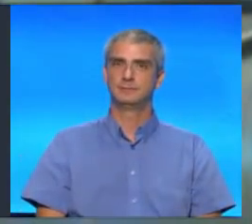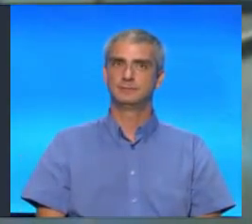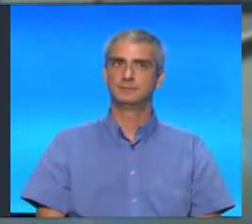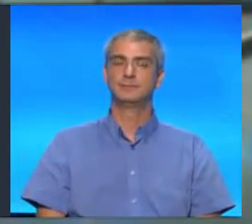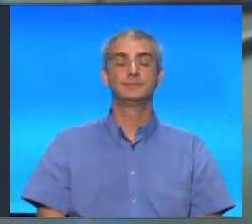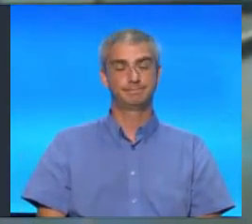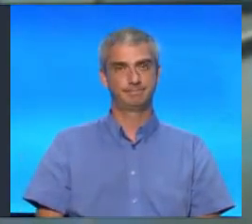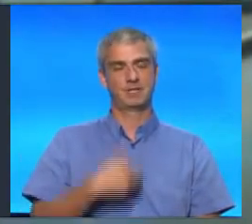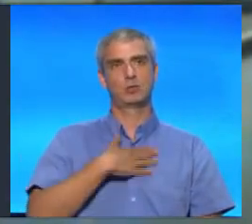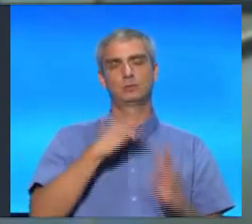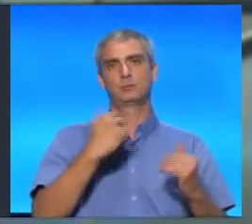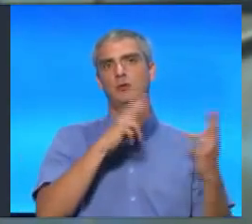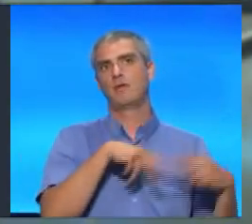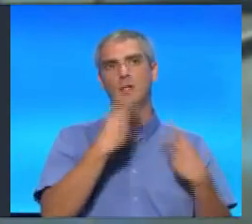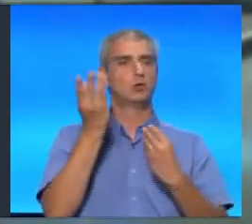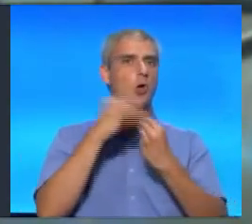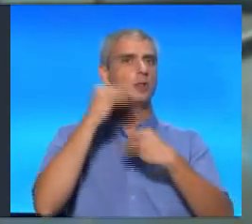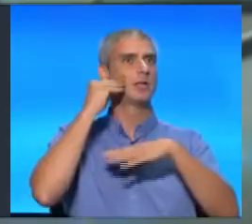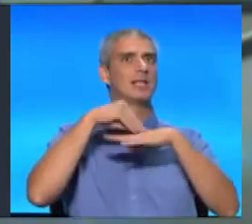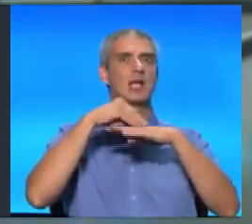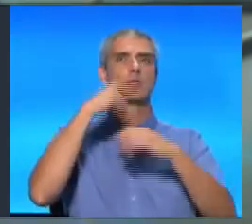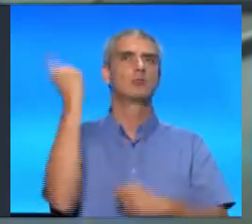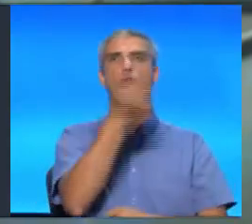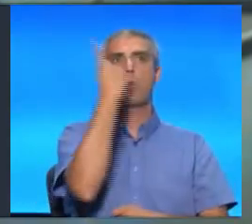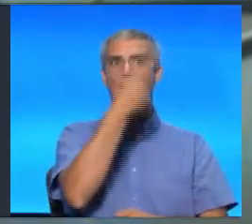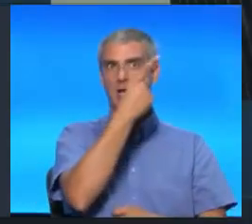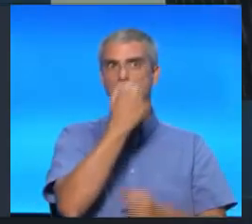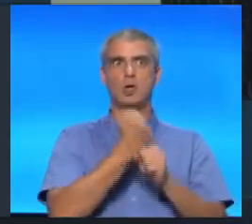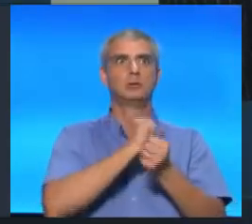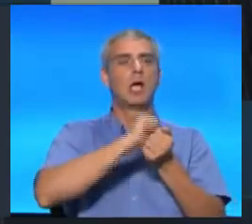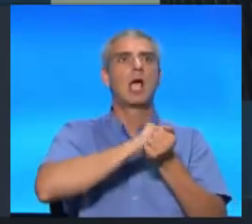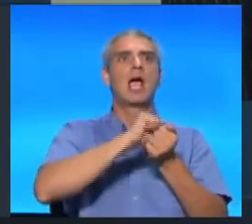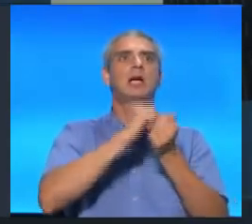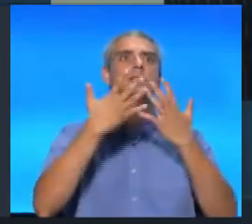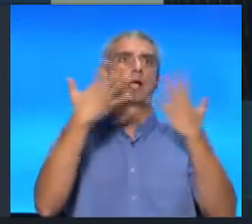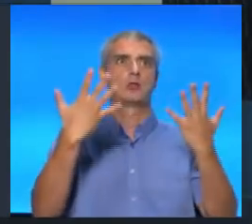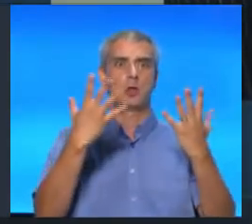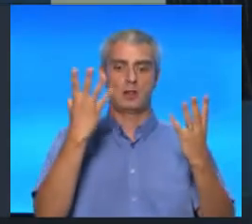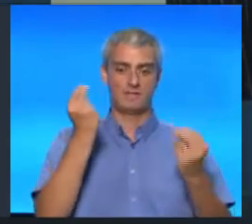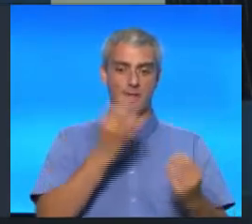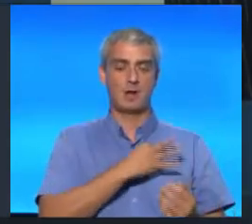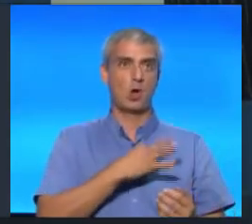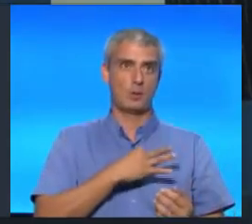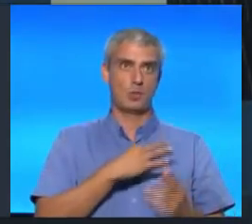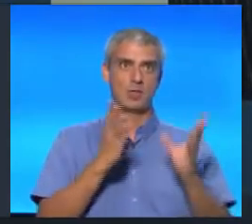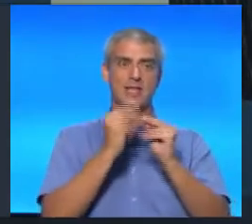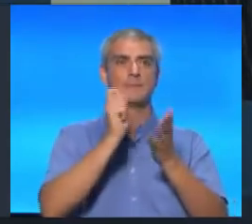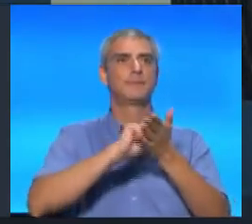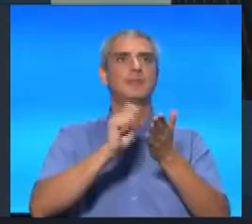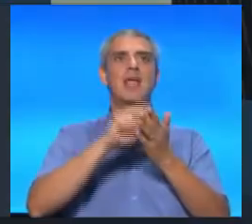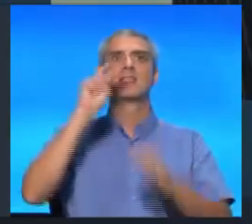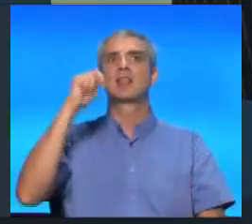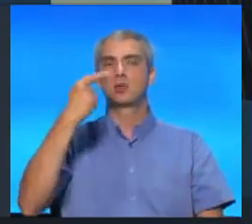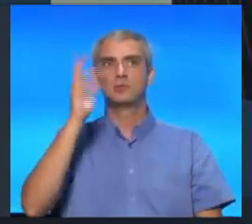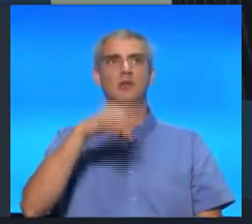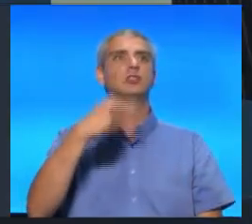אנחנו רוצים לשוב עכשיו לעוד עדכונים על הוריקן אירמה שזורע הרס רב וגובה קורבנות. יחד איתכם נתן גוטמן